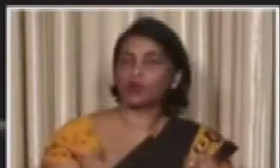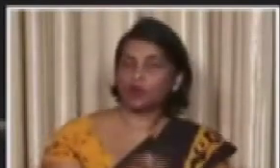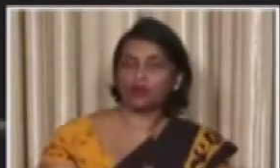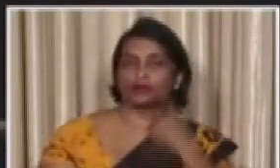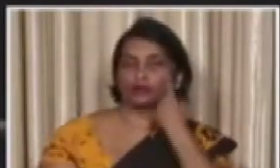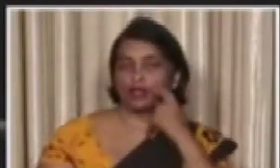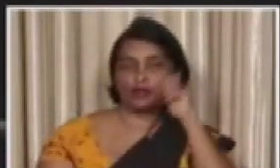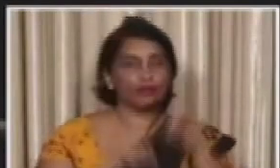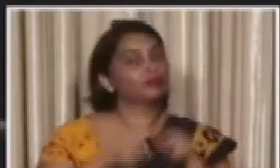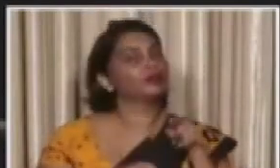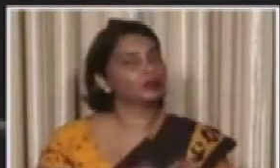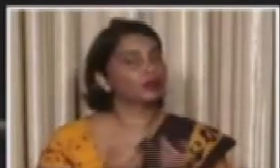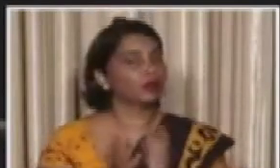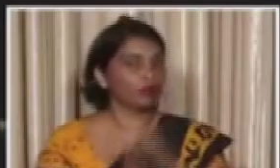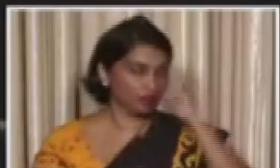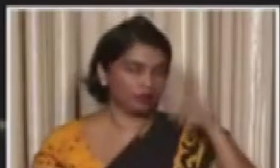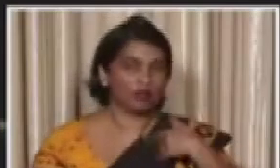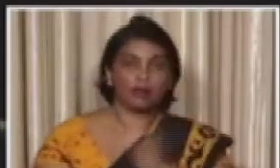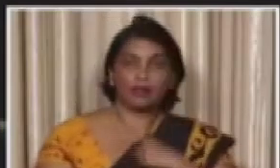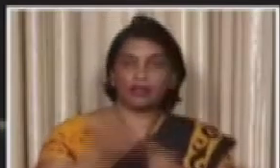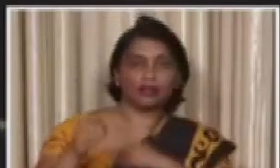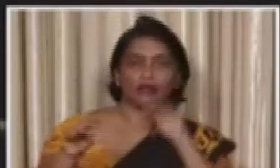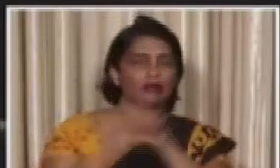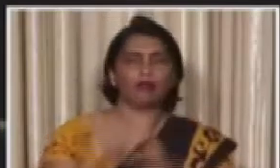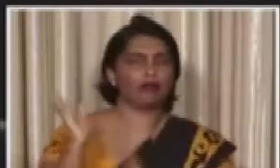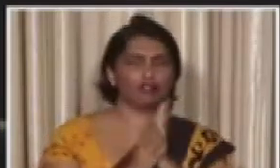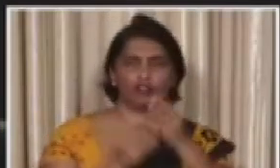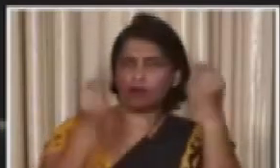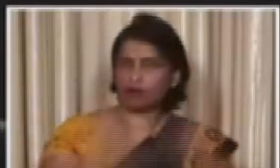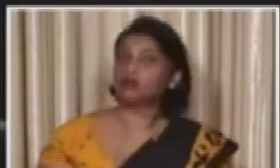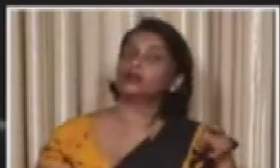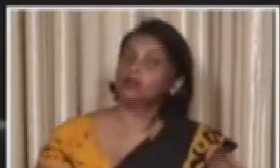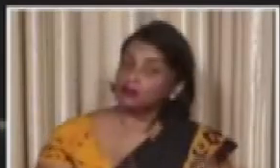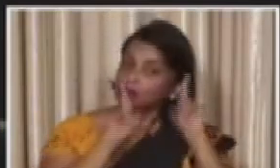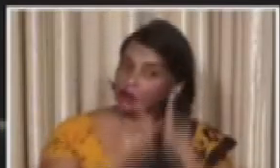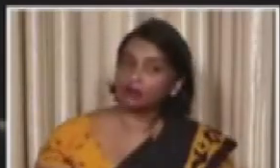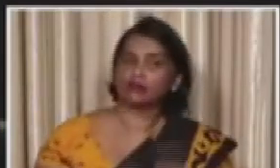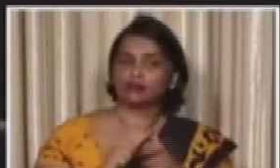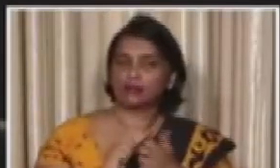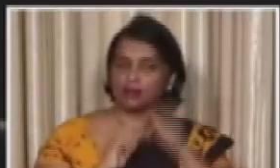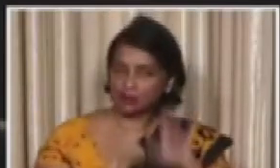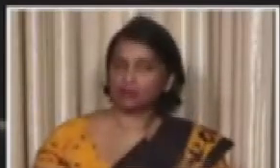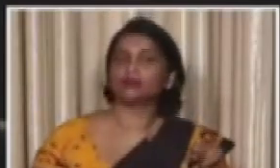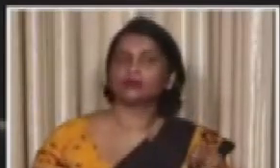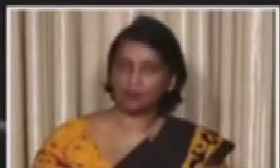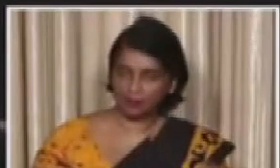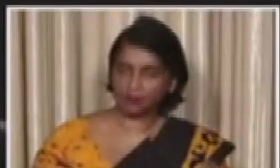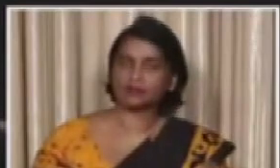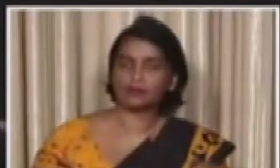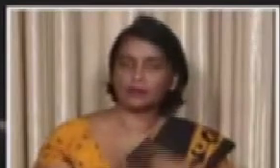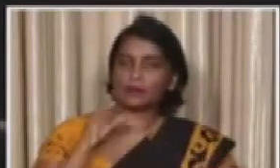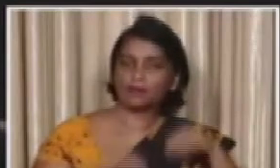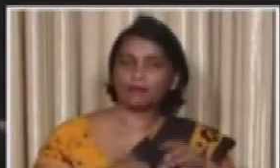අහිංසක ජනතාවට තමන් කැමති දේශපාලනයක යෙදීමේ අයිතිය නැති කිරීම මේ වගේ තත්ත්වයක් තුළ ඒ